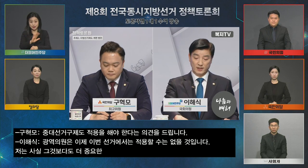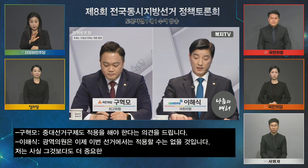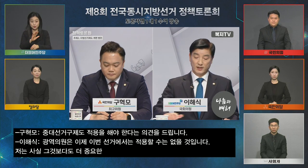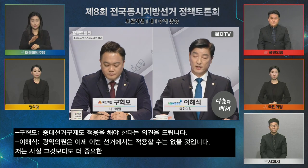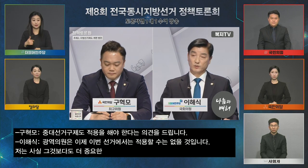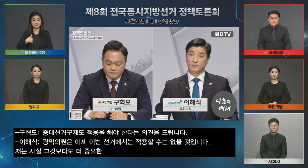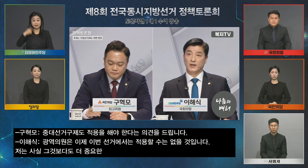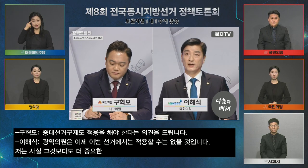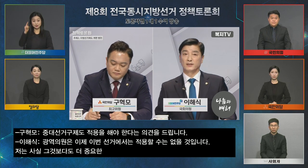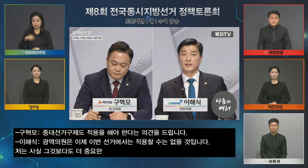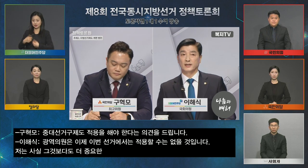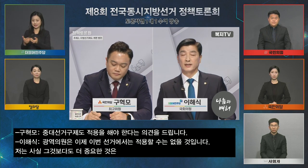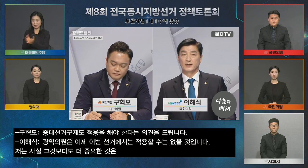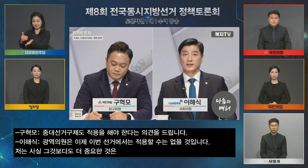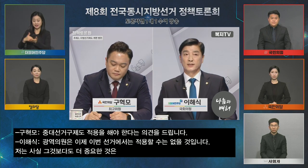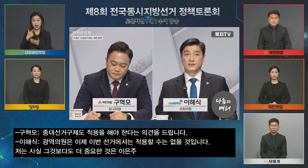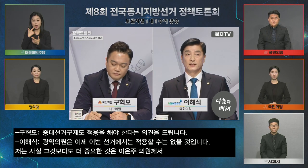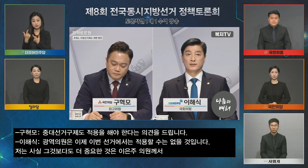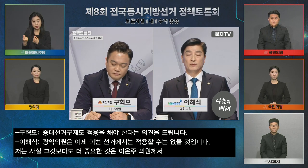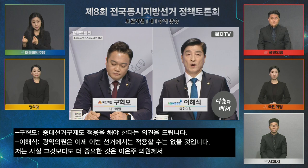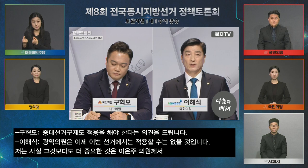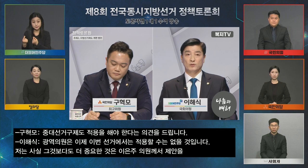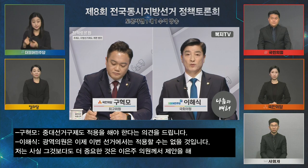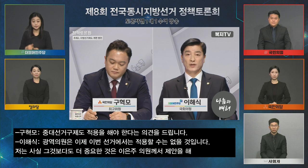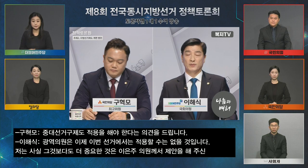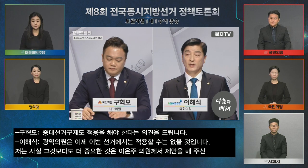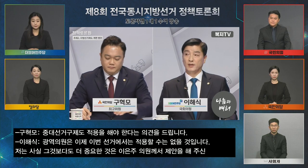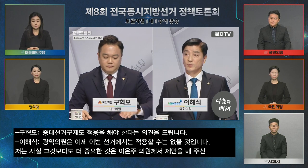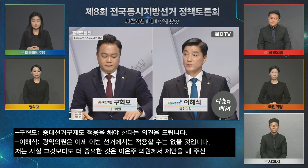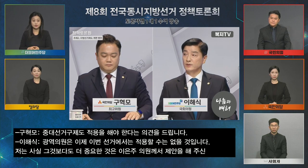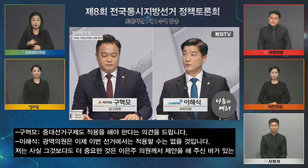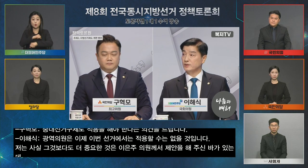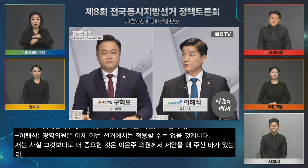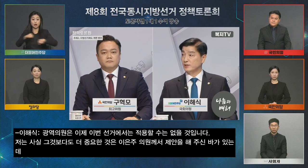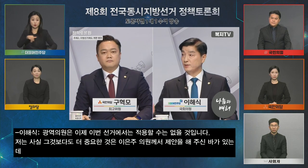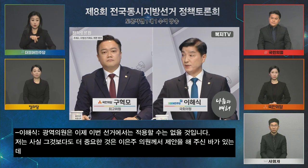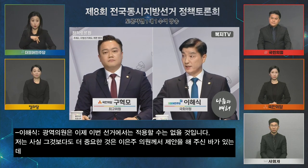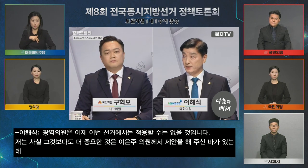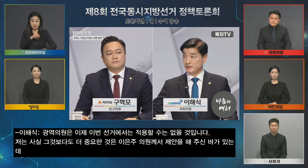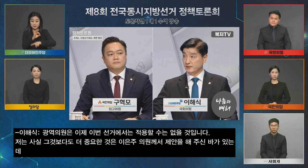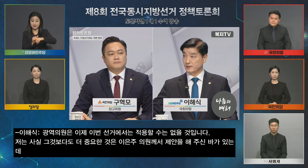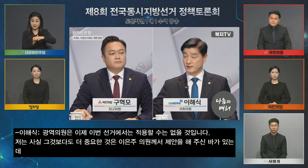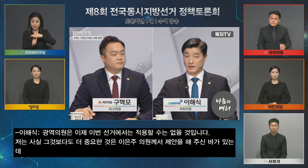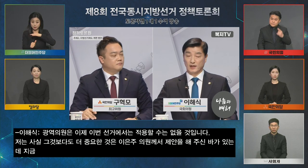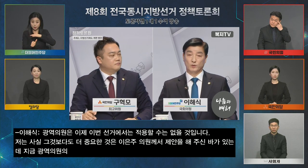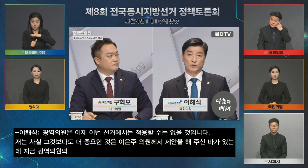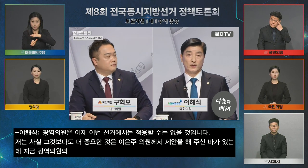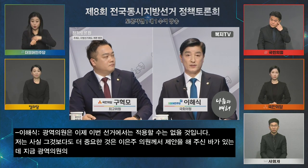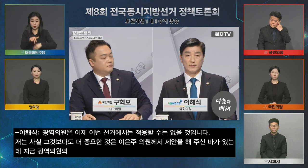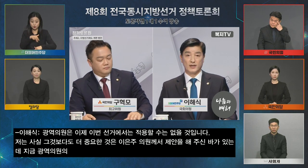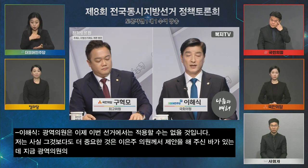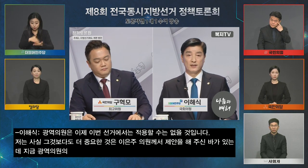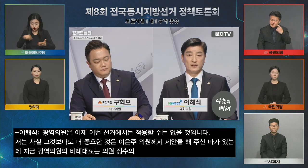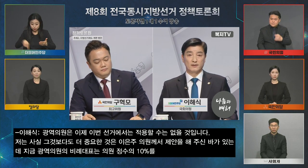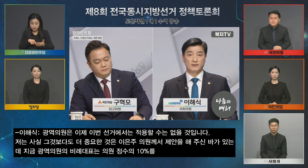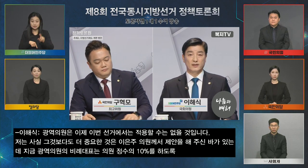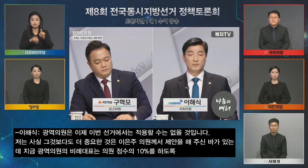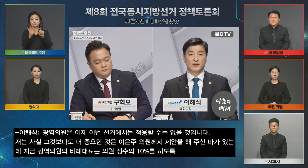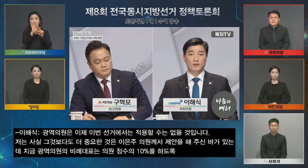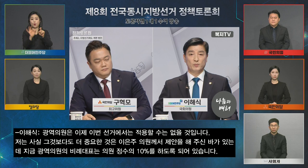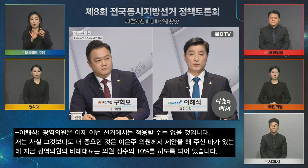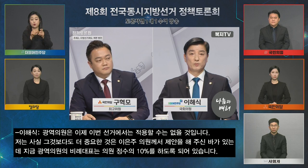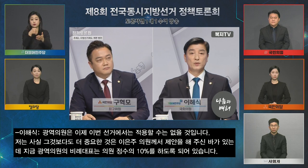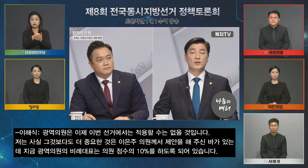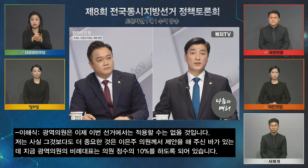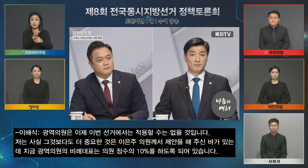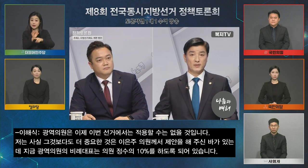제안을 해 주신 바가 있는데 지금 광역 의원의 비례대표는 의원 정수의 10%를 하도록 돼 있습니다. 그런데